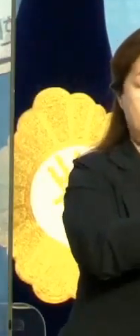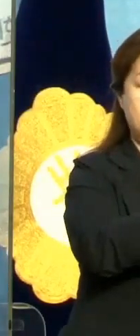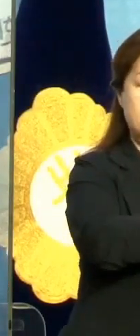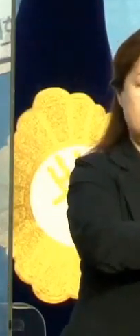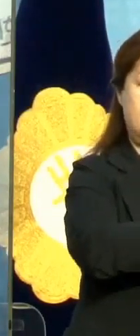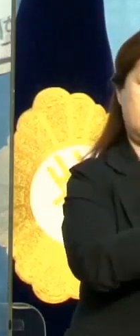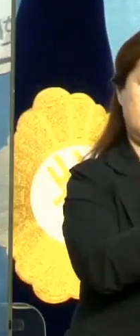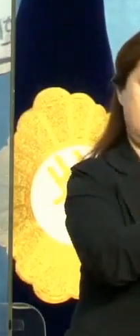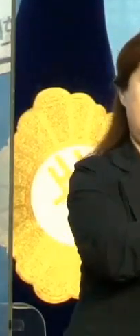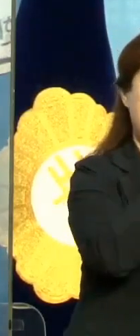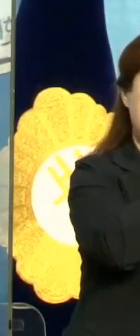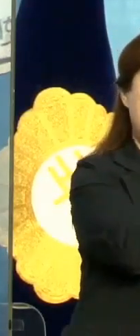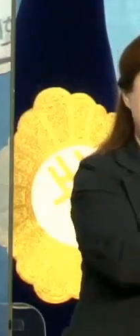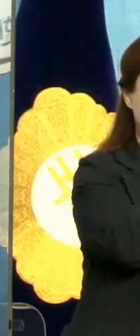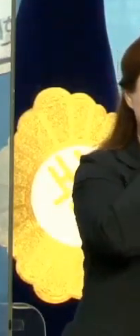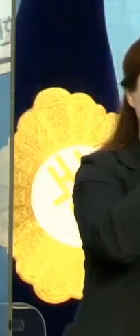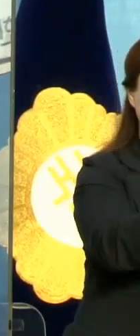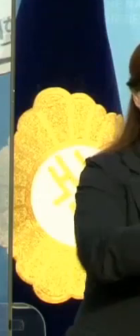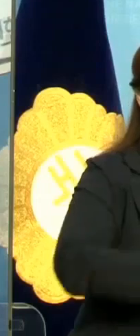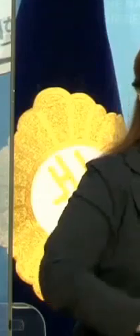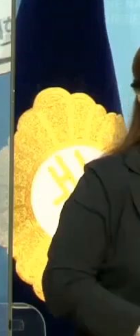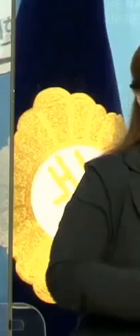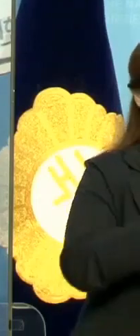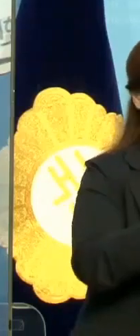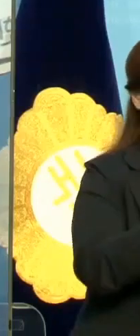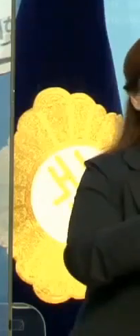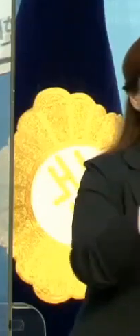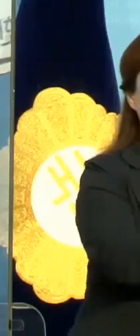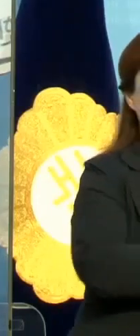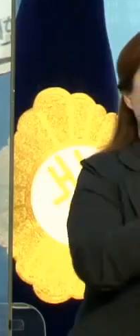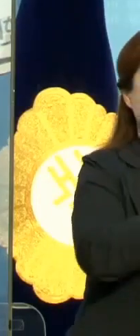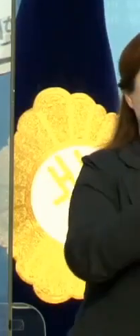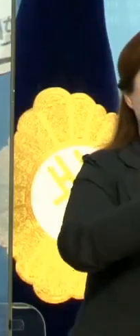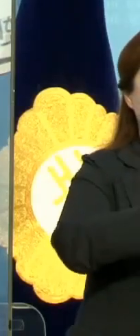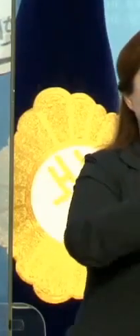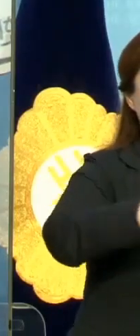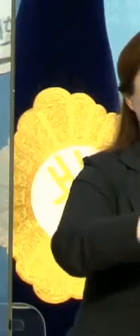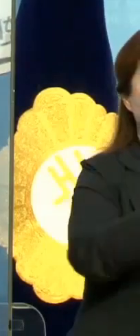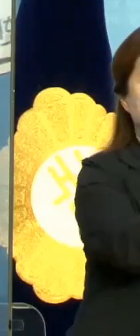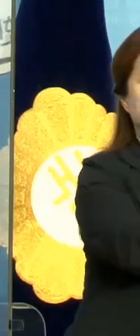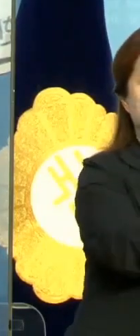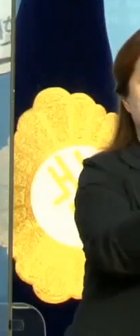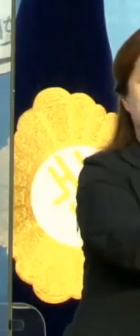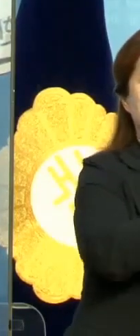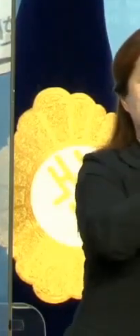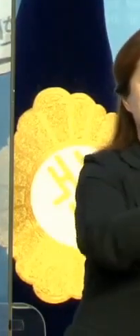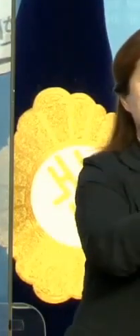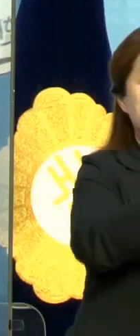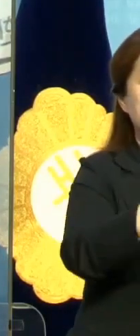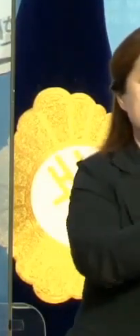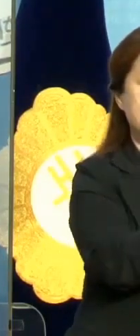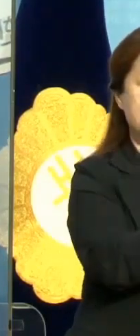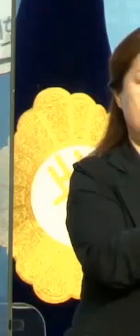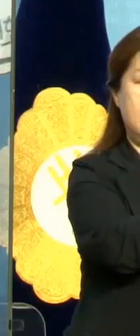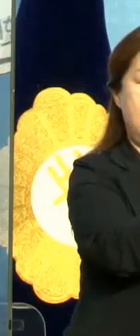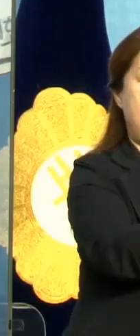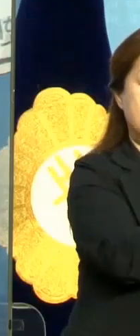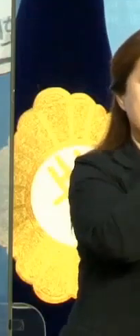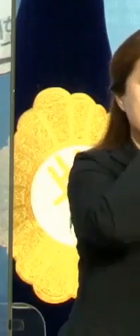여부입니다 당상 국회 정무위원회 에는 삼성생명의 삼성전자 지분 보유 여부가 핵심